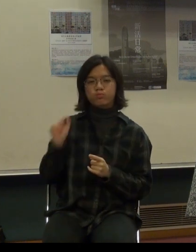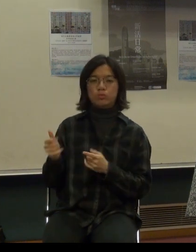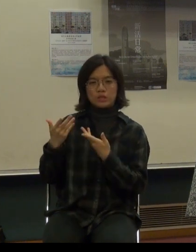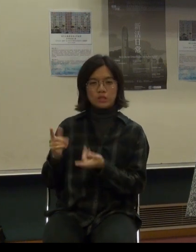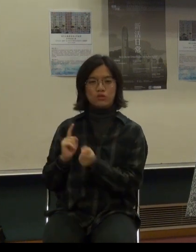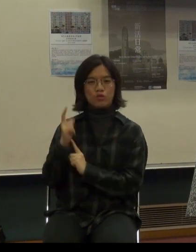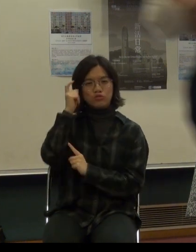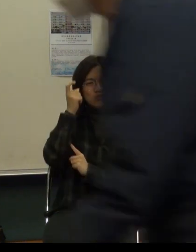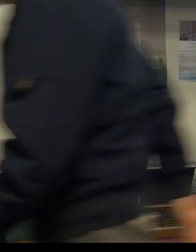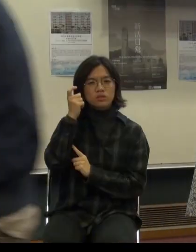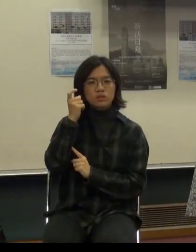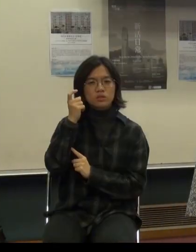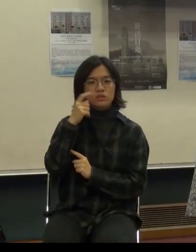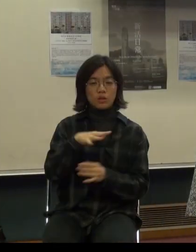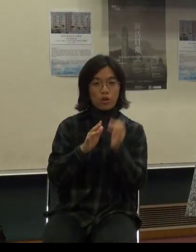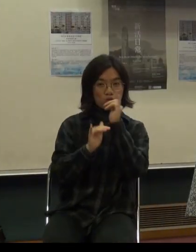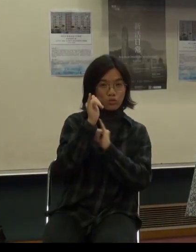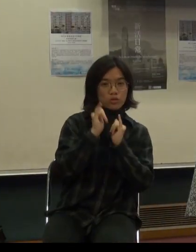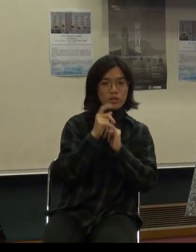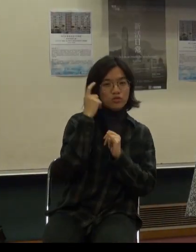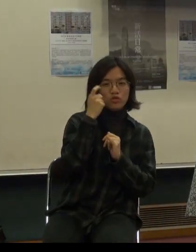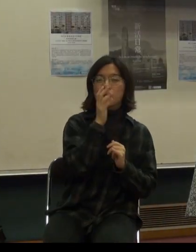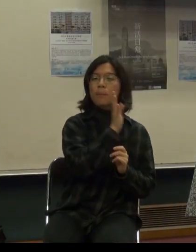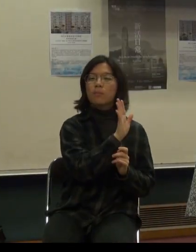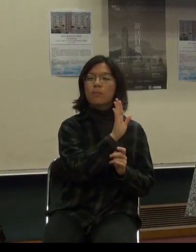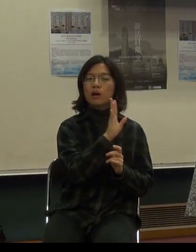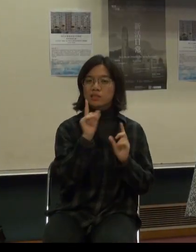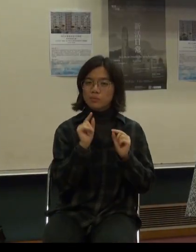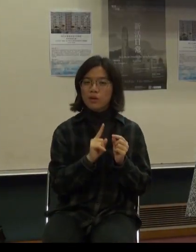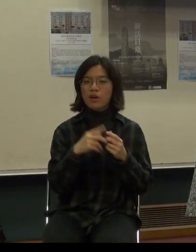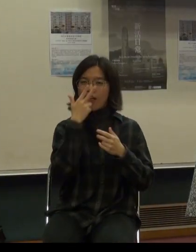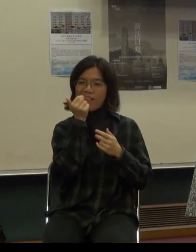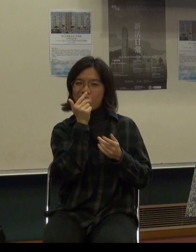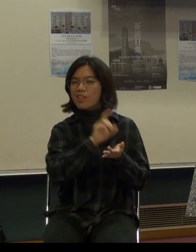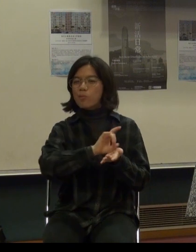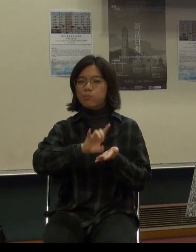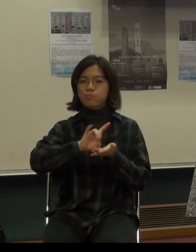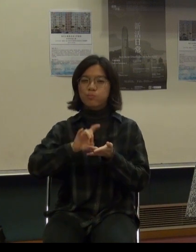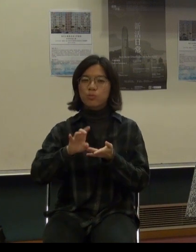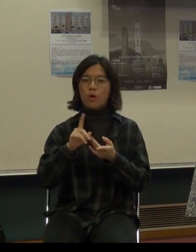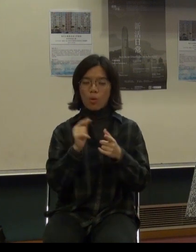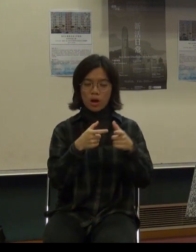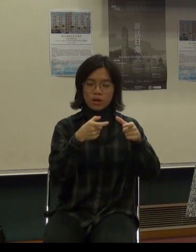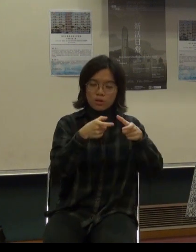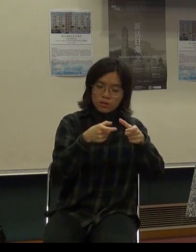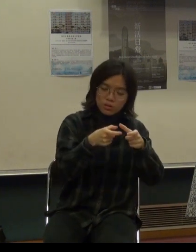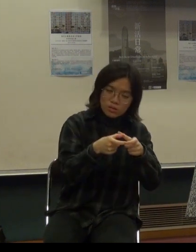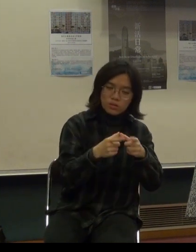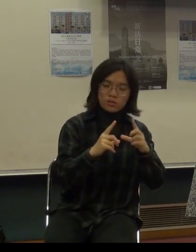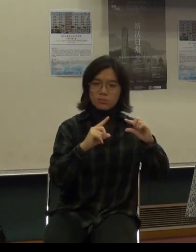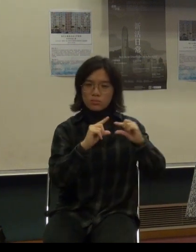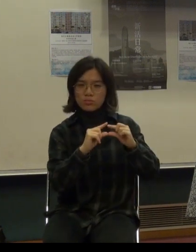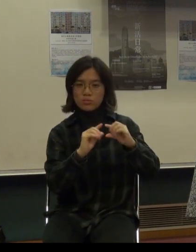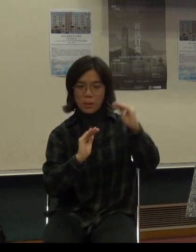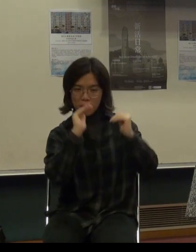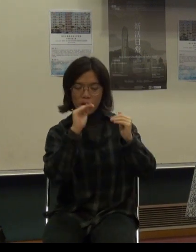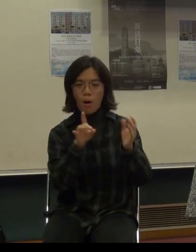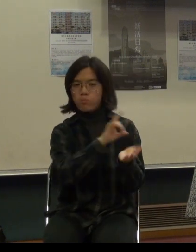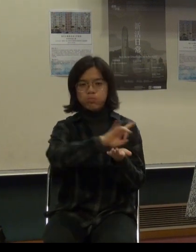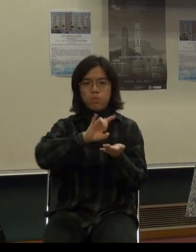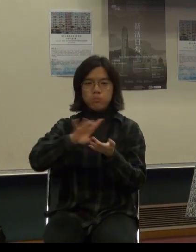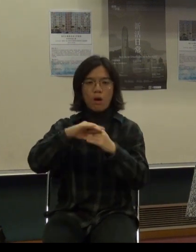叫做唔係古典主義咧？就係冇咗嗰啲裝飾啊，同埋咧冇咗嗰啲幾何對稱啊。咁嗰個咧就係